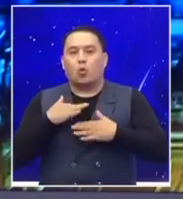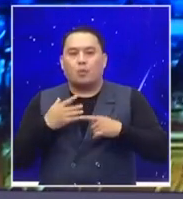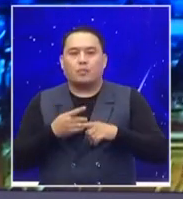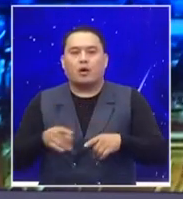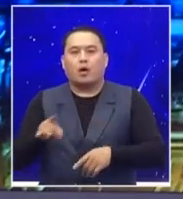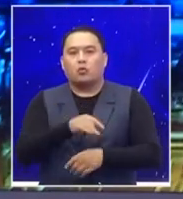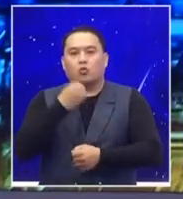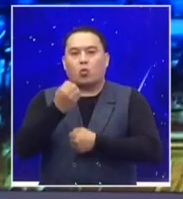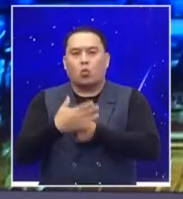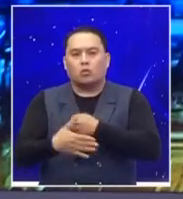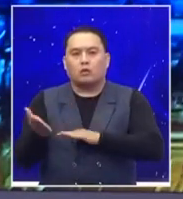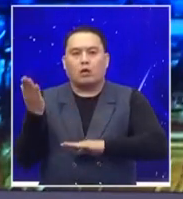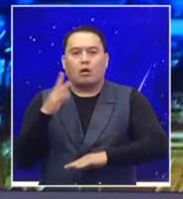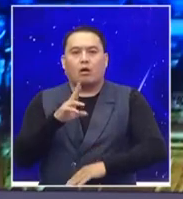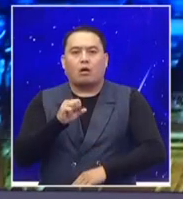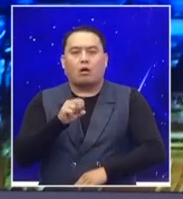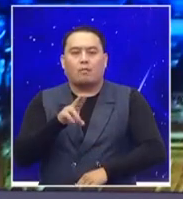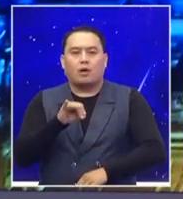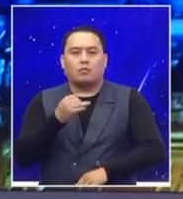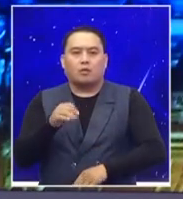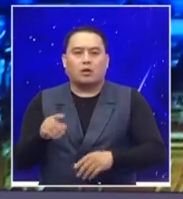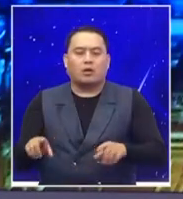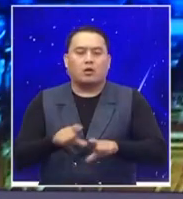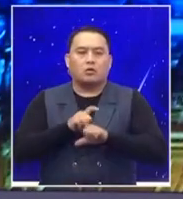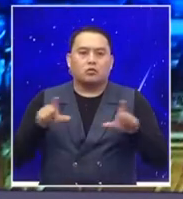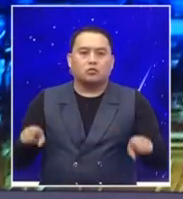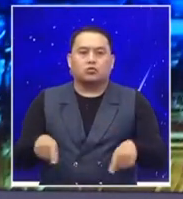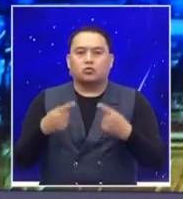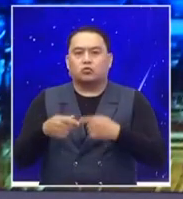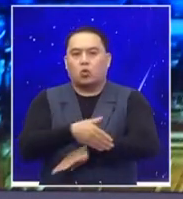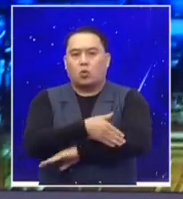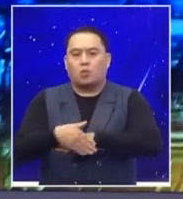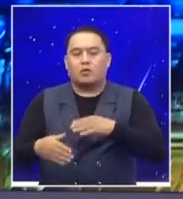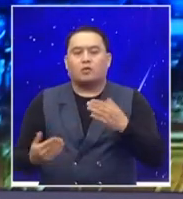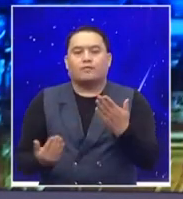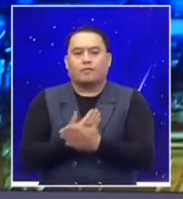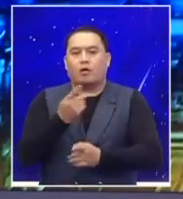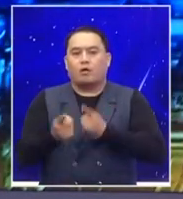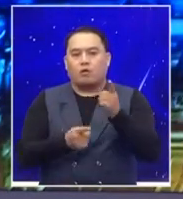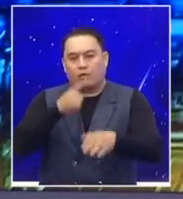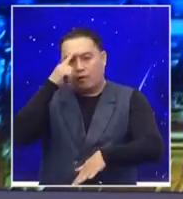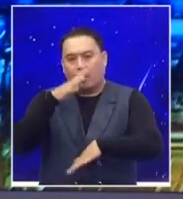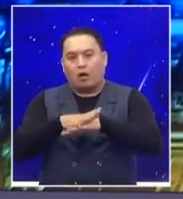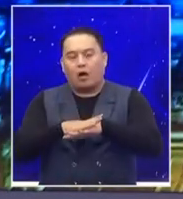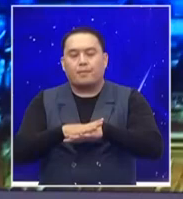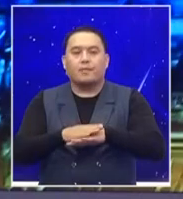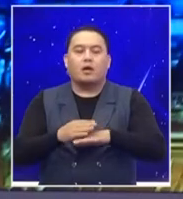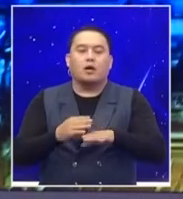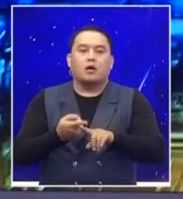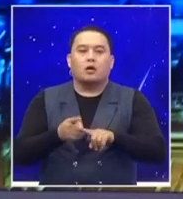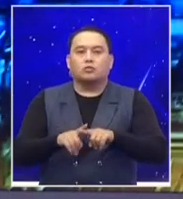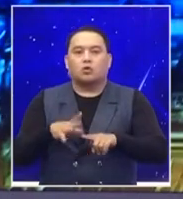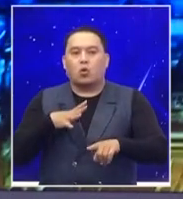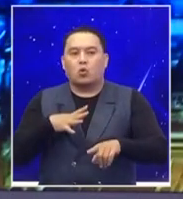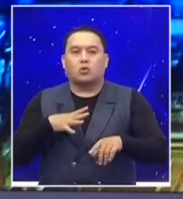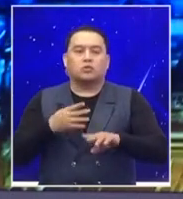аудан орталығы Қабанбай ауылында әлеуметтік нысандар жаңғырып, көшелер жаңаланып жатыр. Елді мекен әкімшілік орталық мәртебесінен айырылғалы